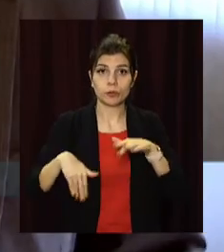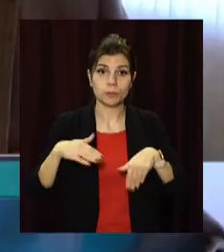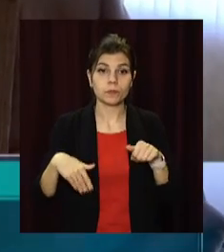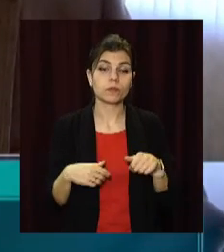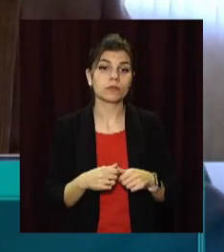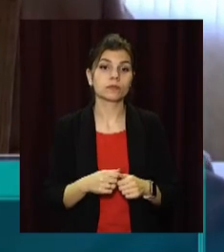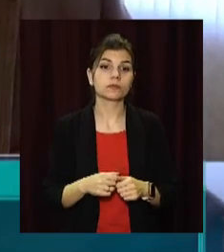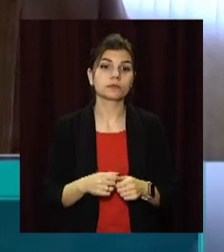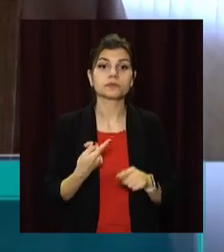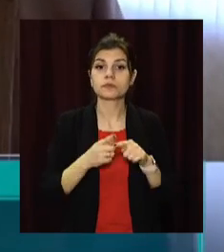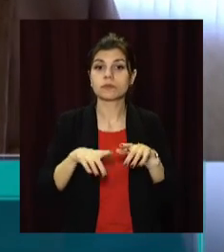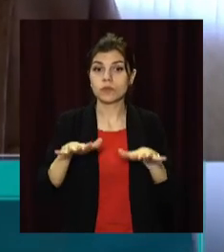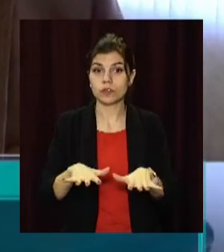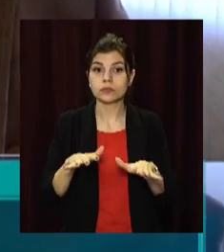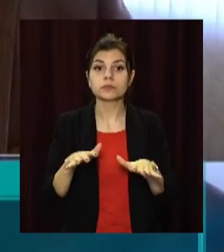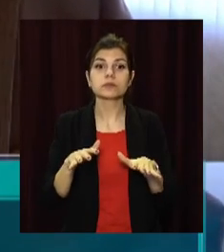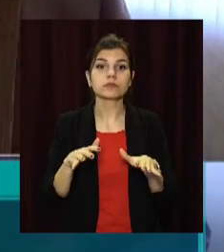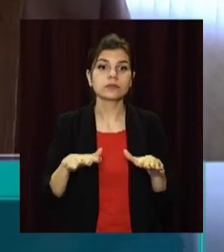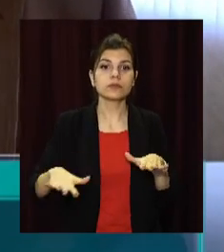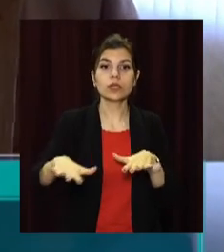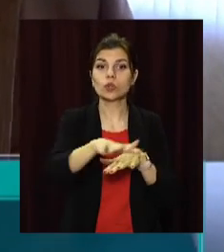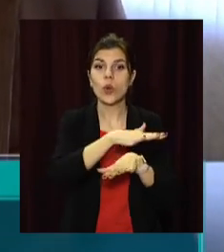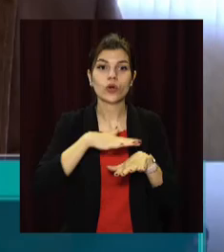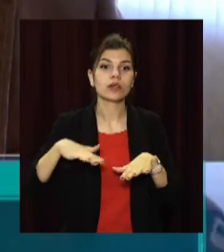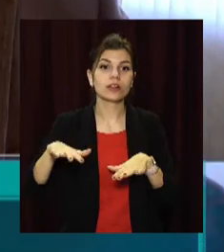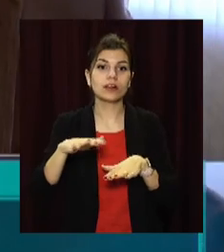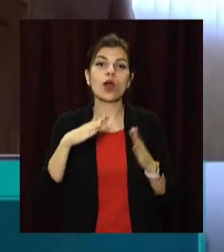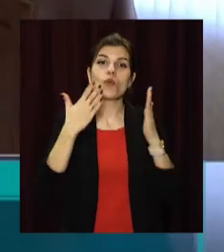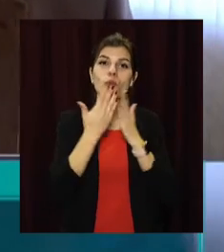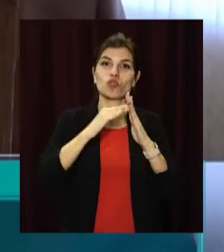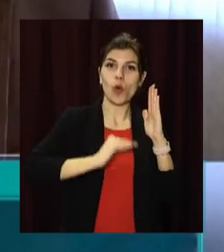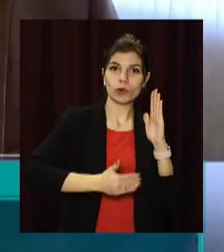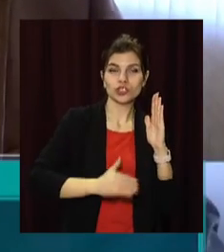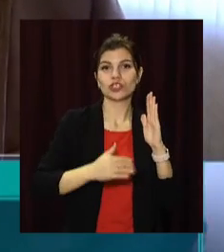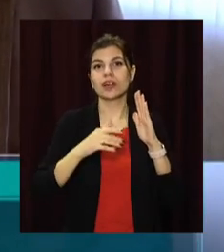місце, яке граничить територія приватних секторів, жили